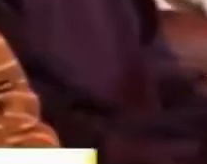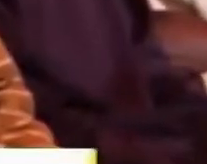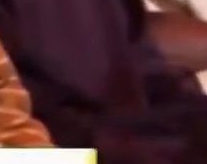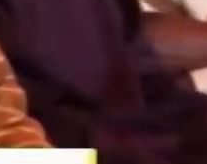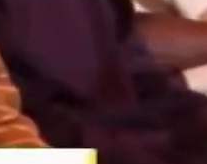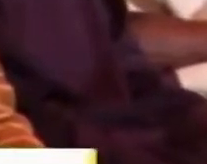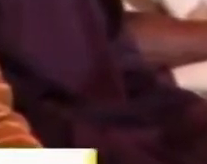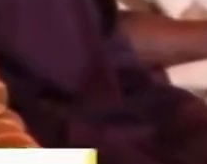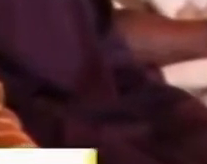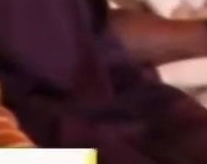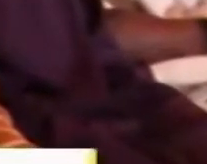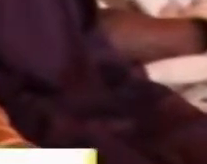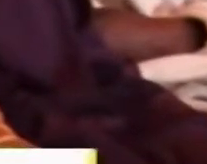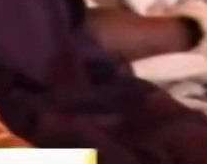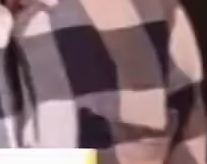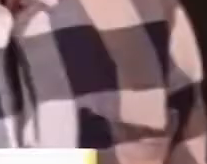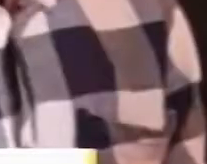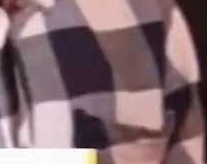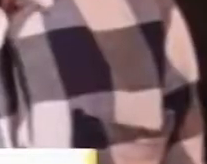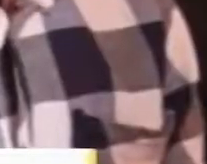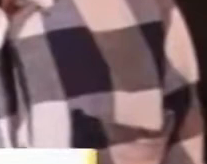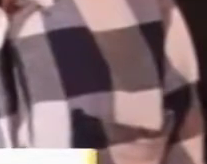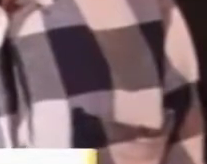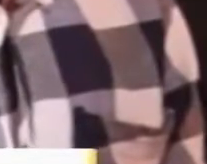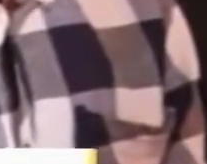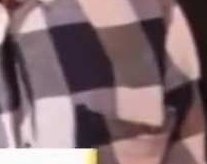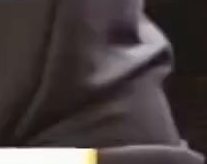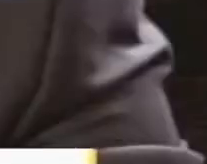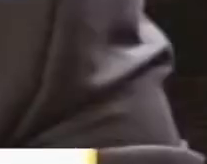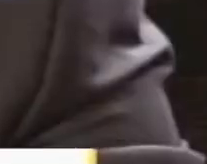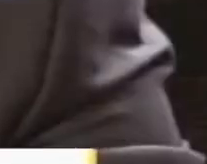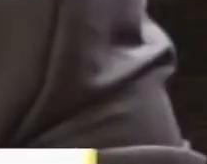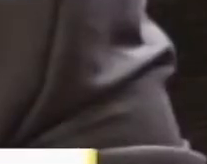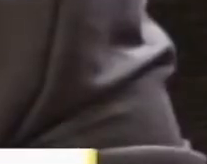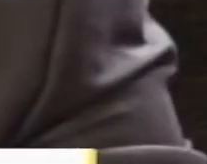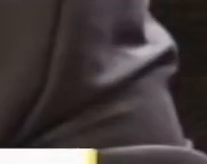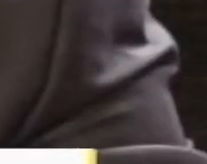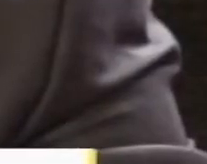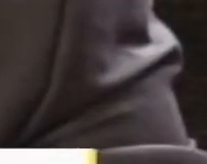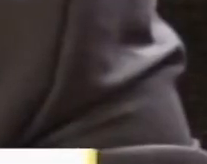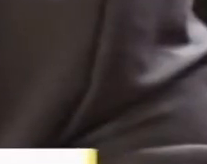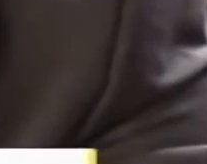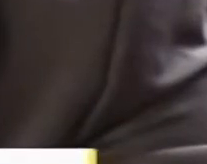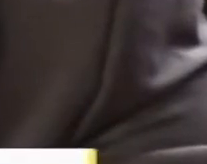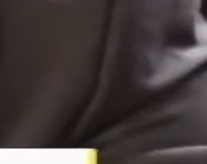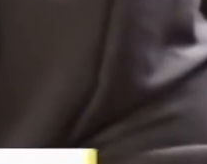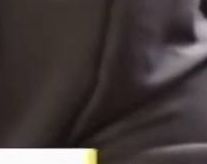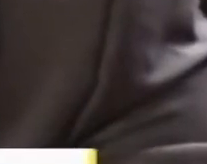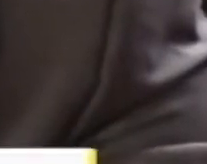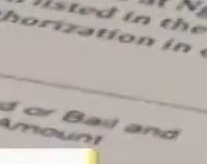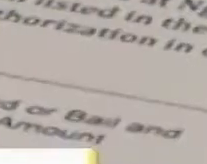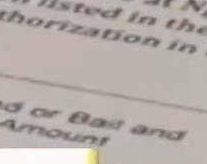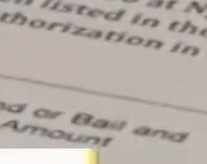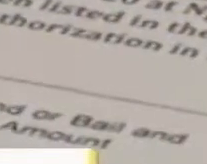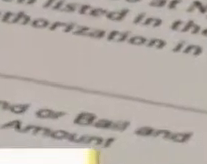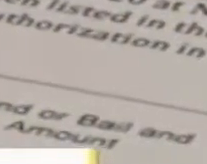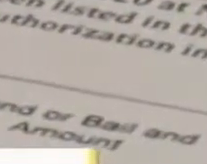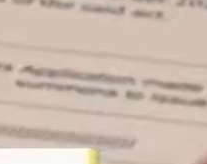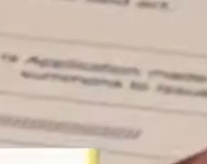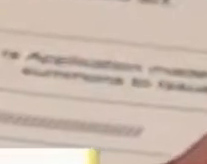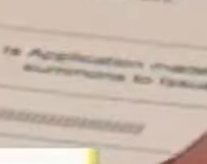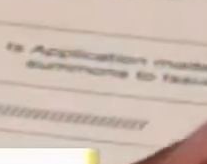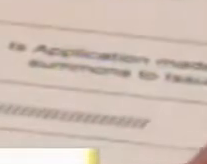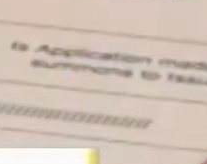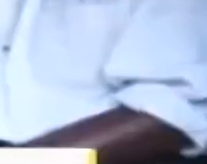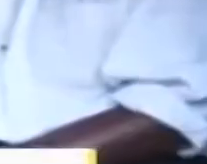Watu 38 wahukumiwa kifungo cha miezi mitatu gerezani na mahakama ya Thika baada ya kukiri kosa la kukiuka kanuni za Wizara ya